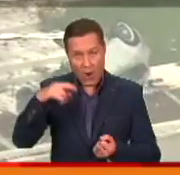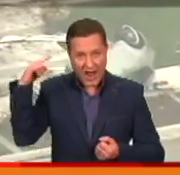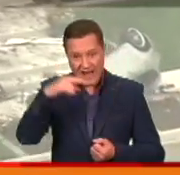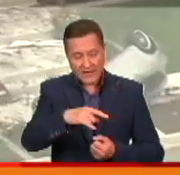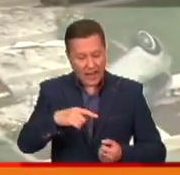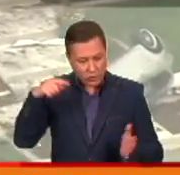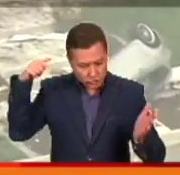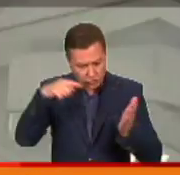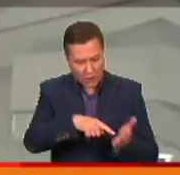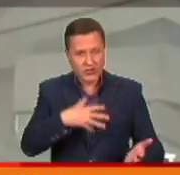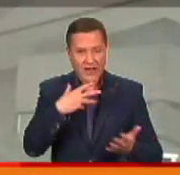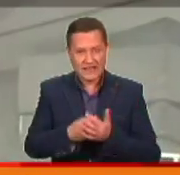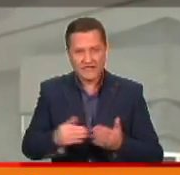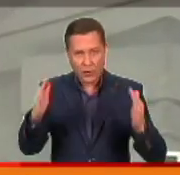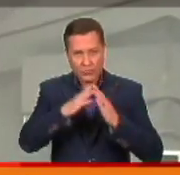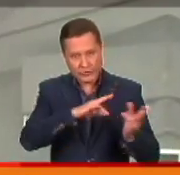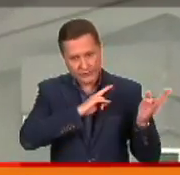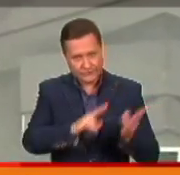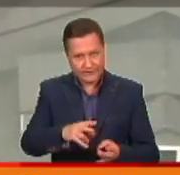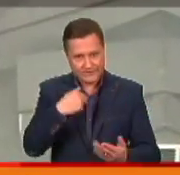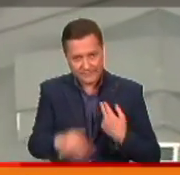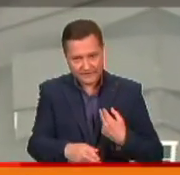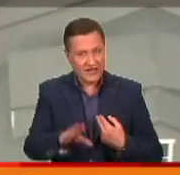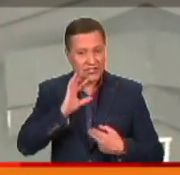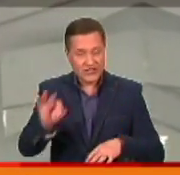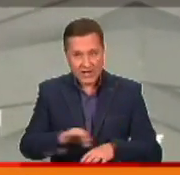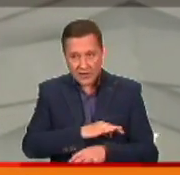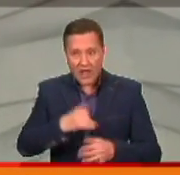скерував точно на свій будинок. Правоохоронці